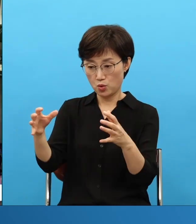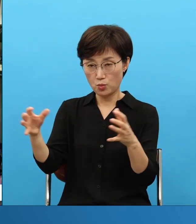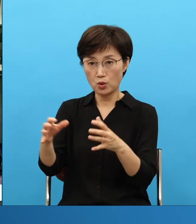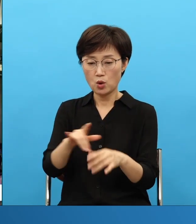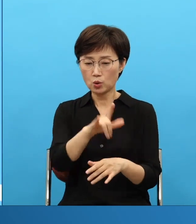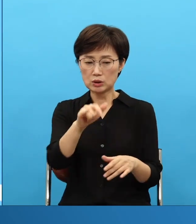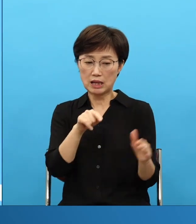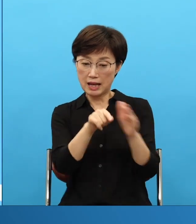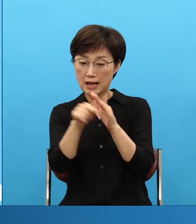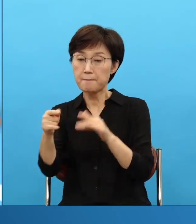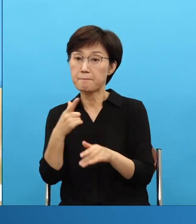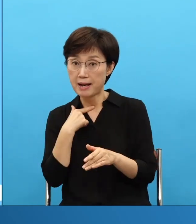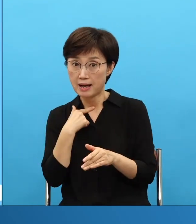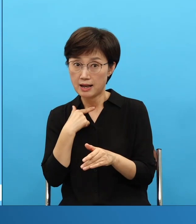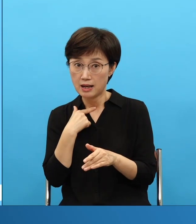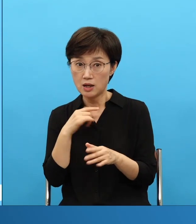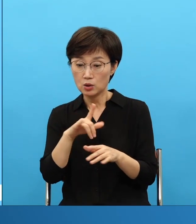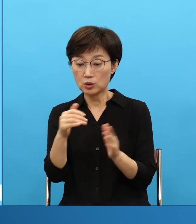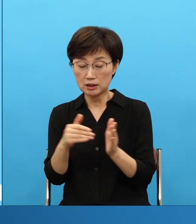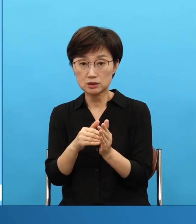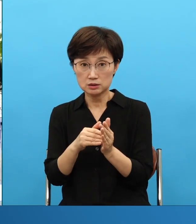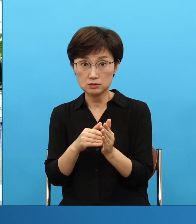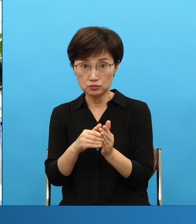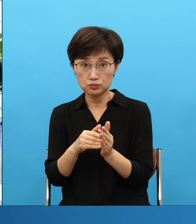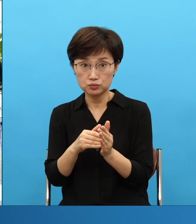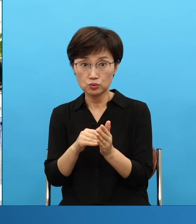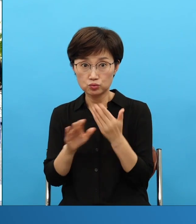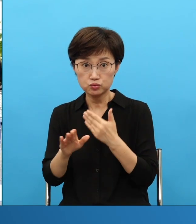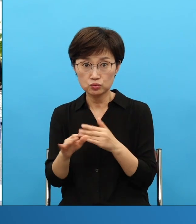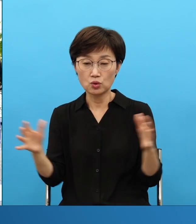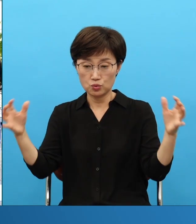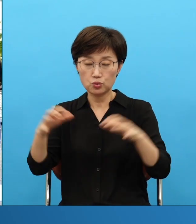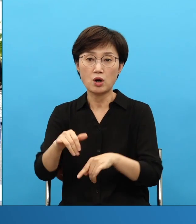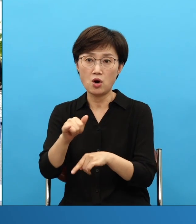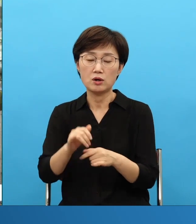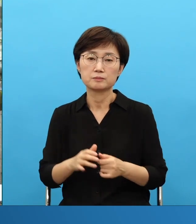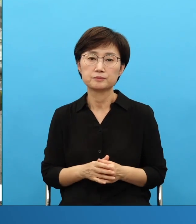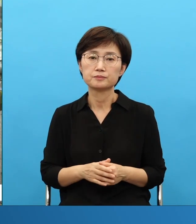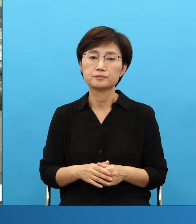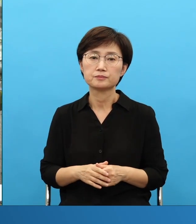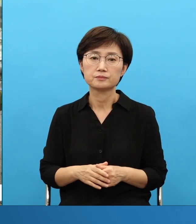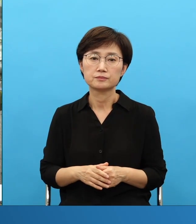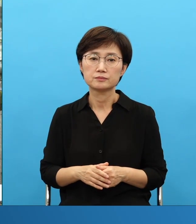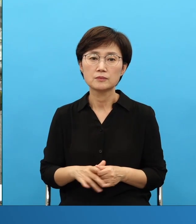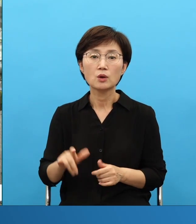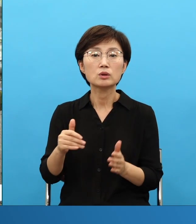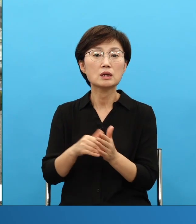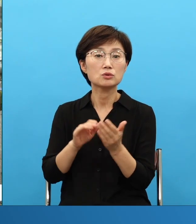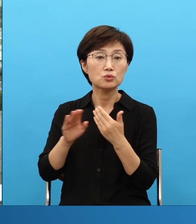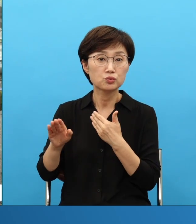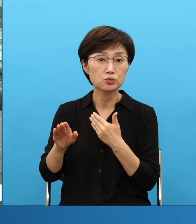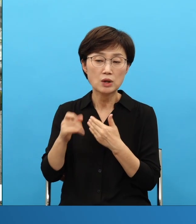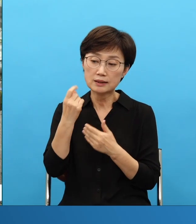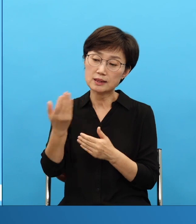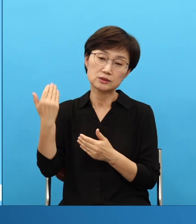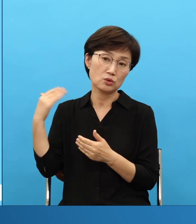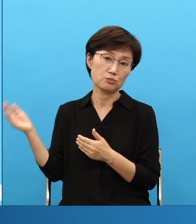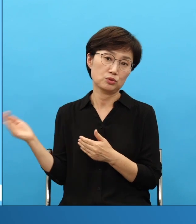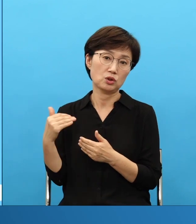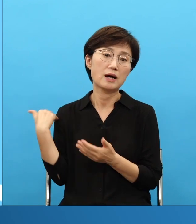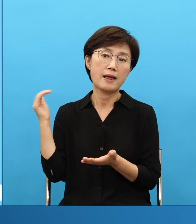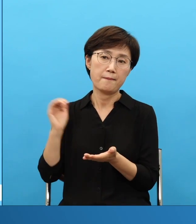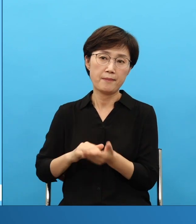찾아갔는데 오히려 전도운동이 일어나고 부모님의 신뢰를 얻게 되었어. 코로나가 끝나고 한 달 전부터